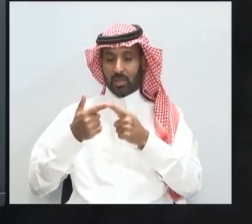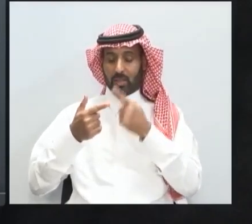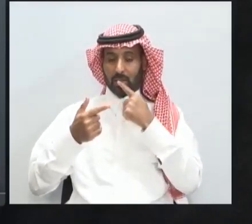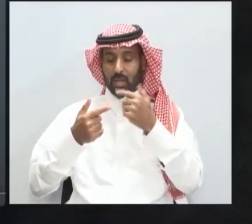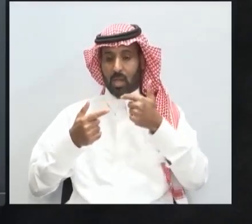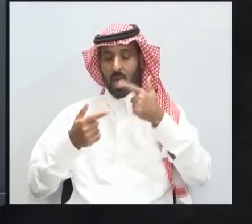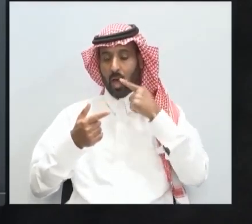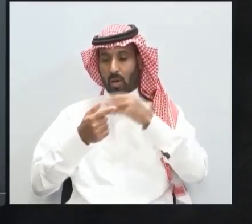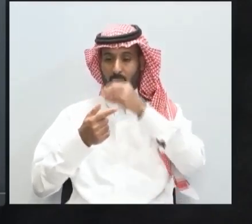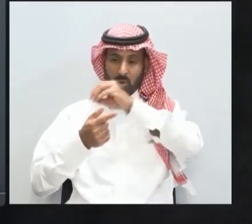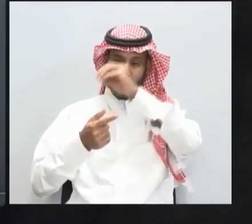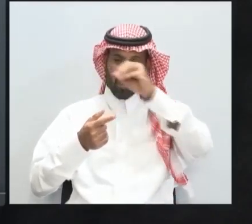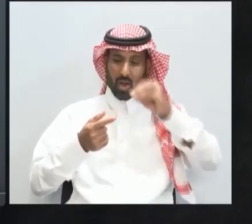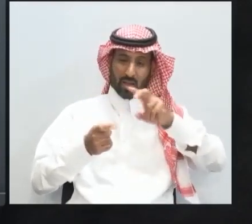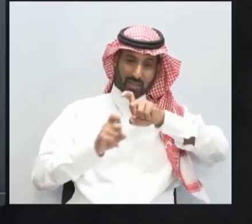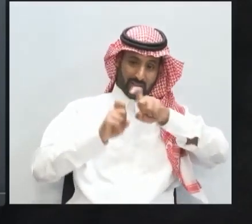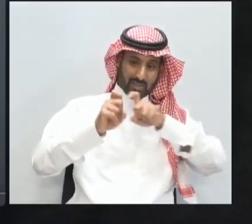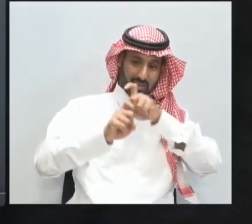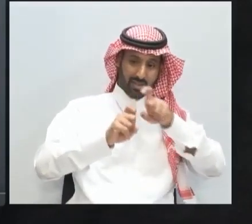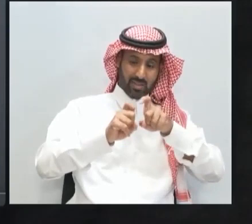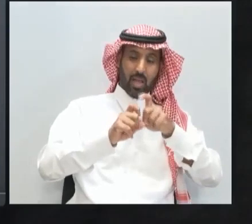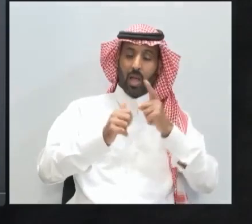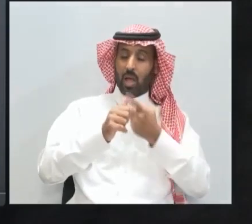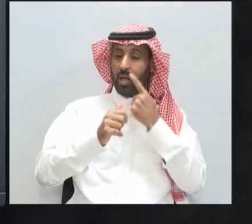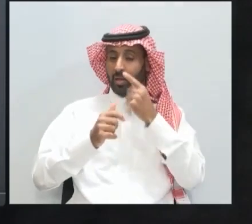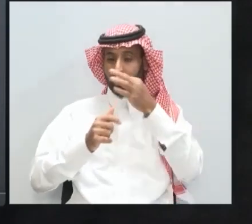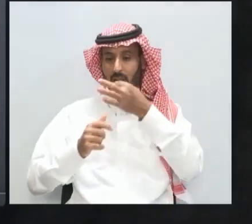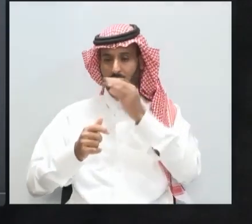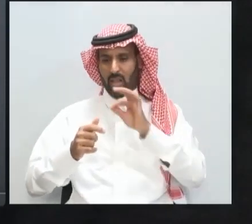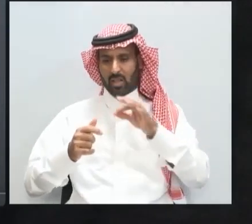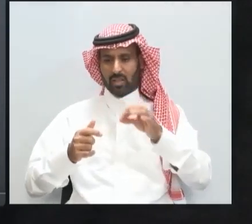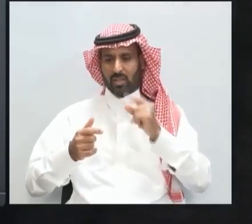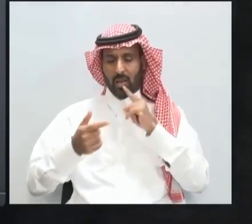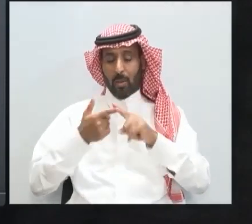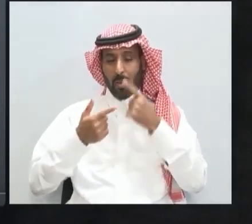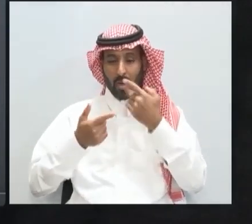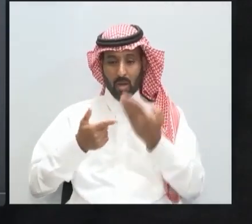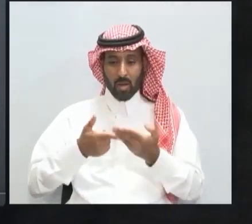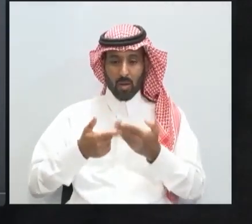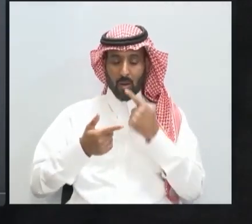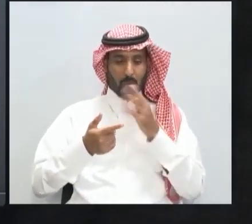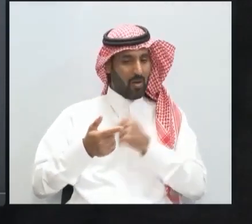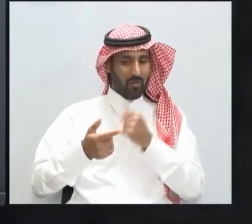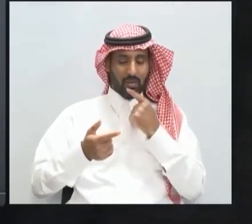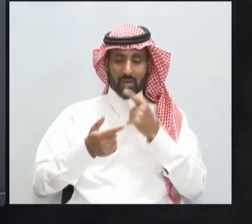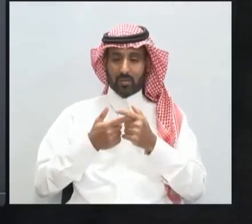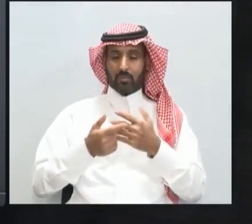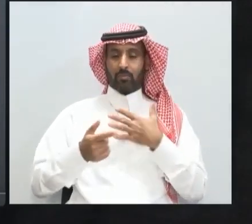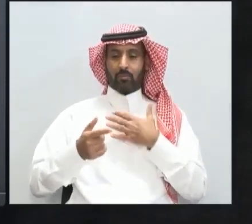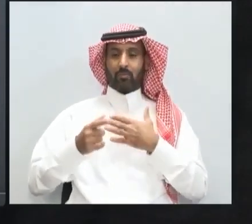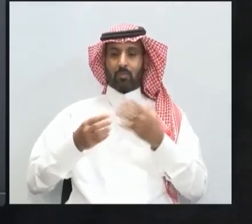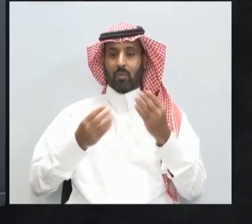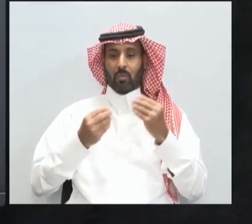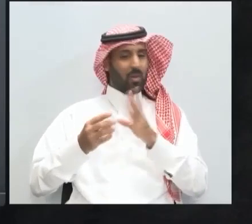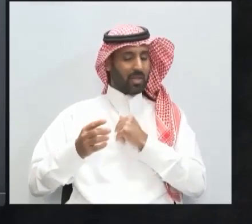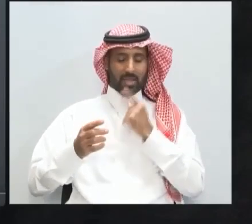كربس ونقل الكترونات ذكرنا ان مرحله التحلل السكري هذه المرحله كانت تحدث في بعدم وجود الاكسجين او ليس هنالك